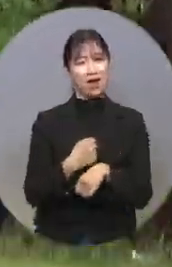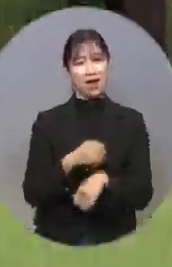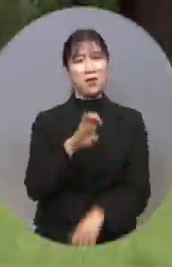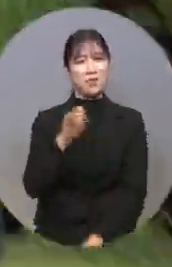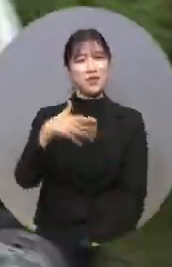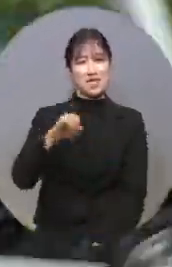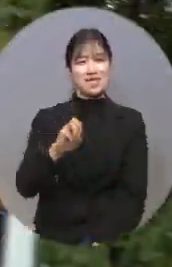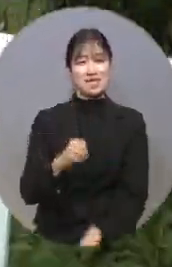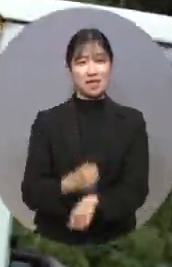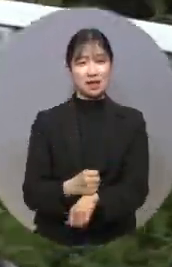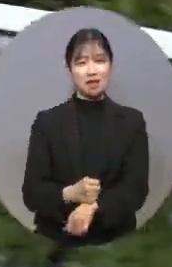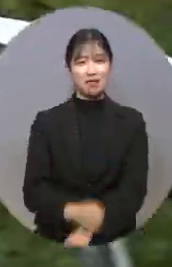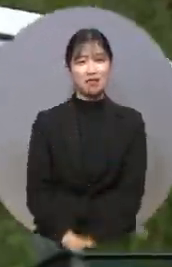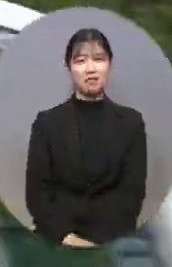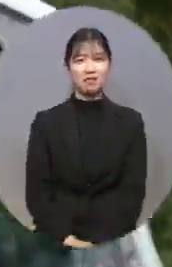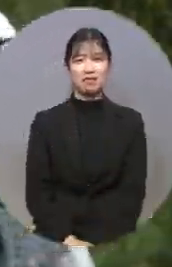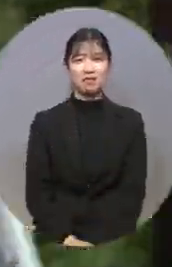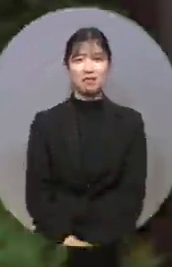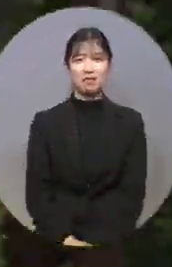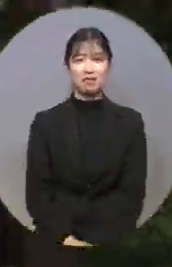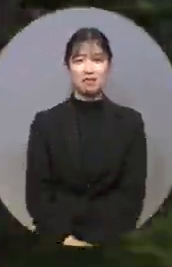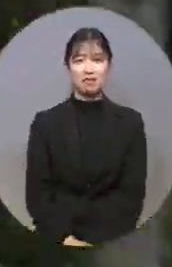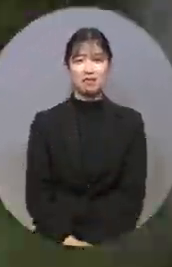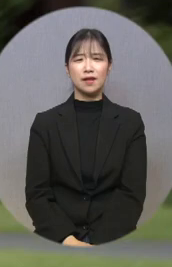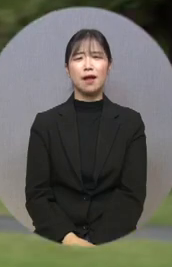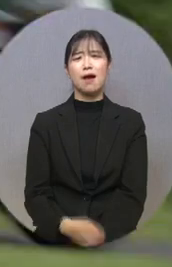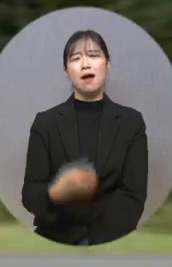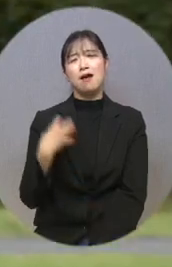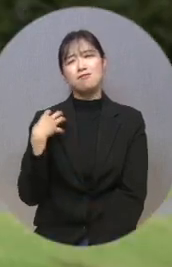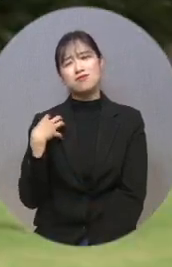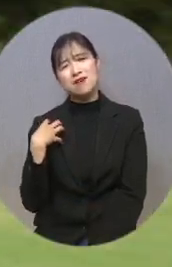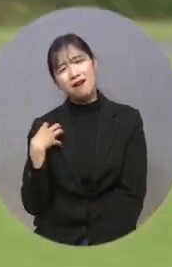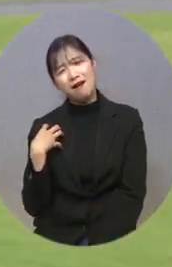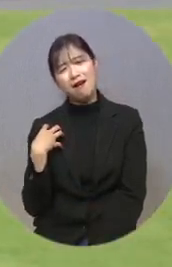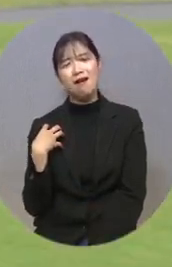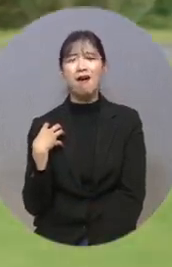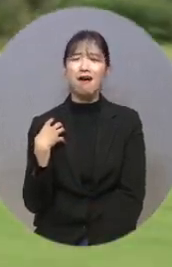편안하게 피치. 아, 진짜 부담스럽다.